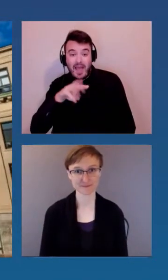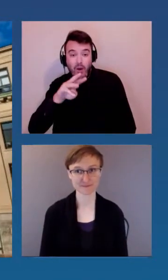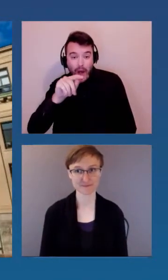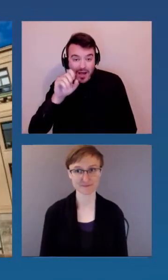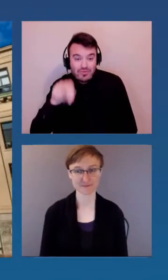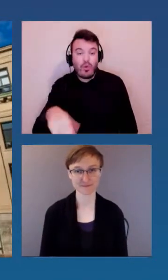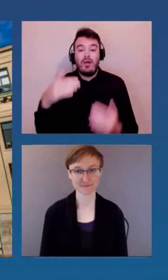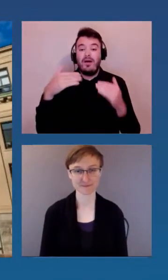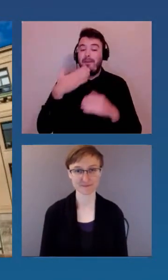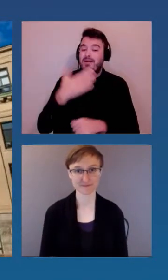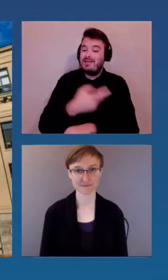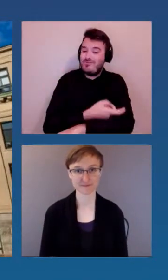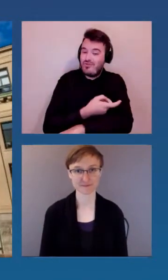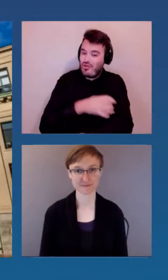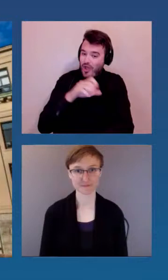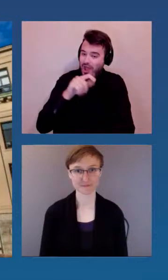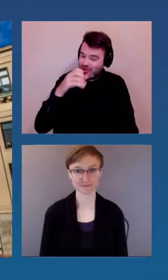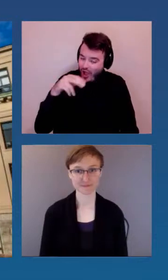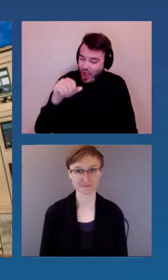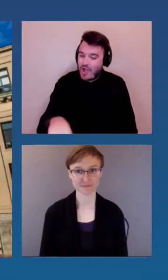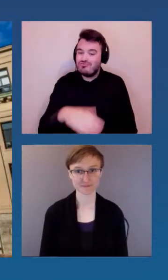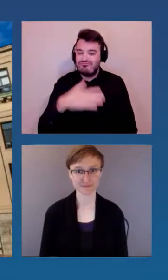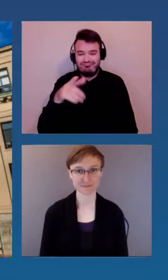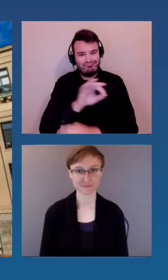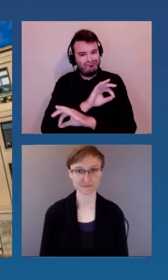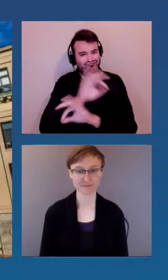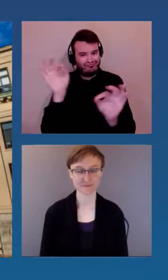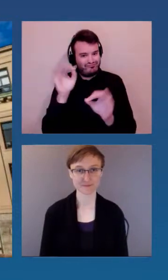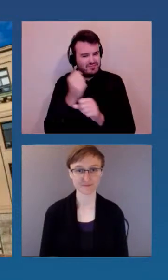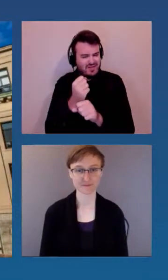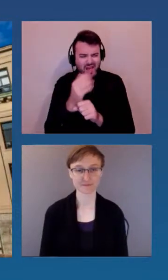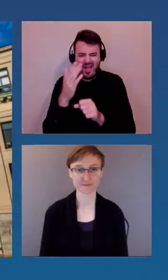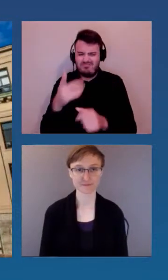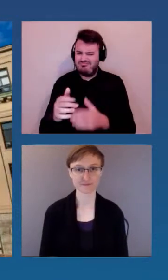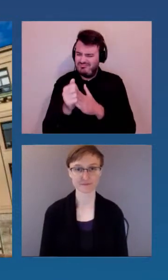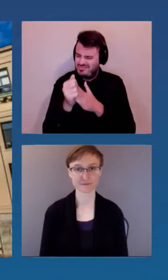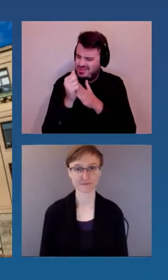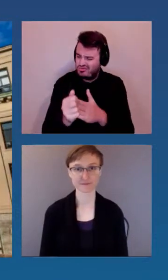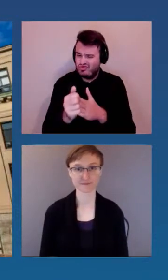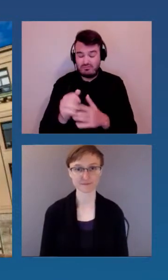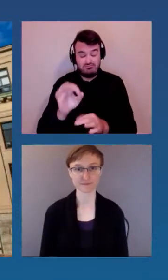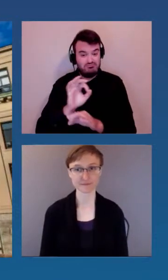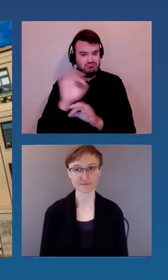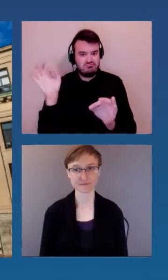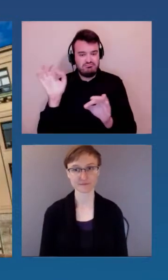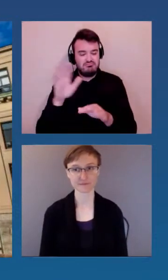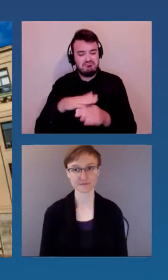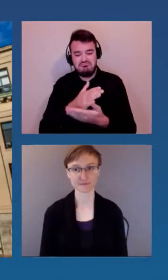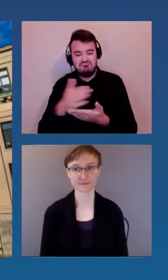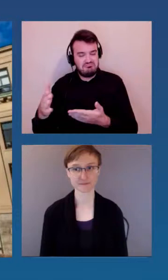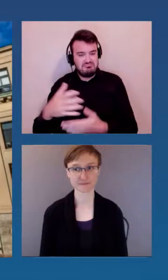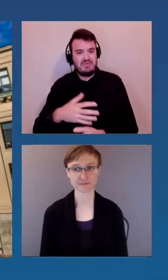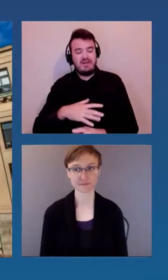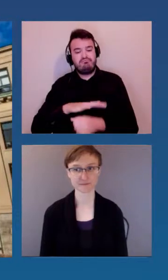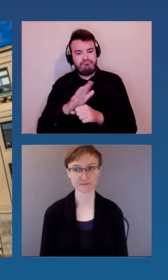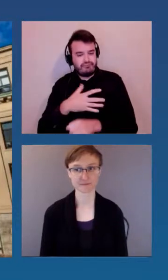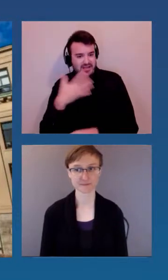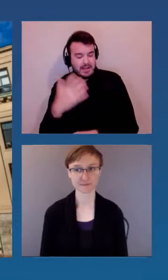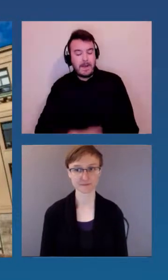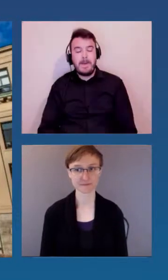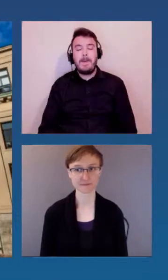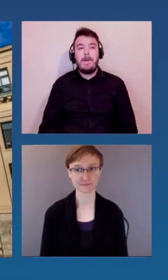tellement des beaux messages qui se disent aujourd'hui et non seulement par nous, présidents de notre institution, mais par les autres aussi. Alors,